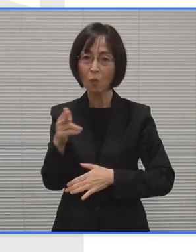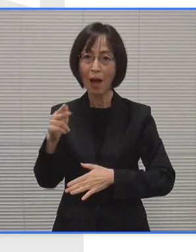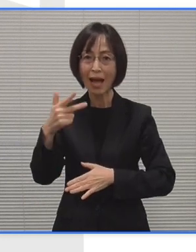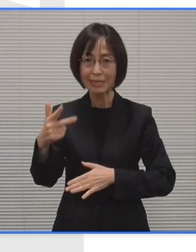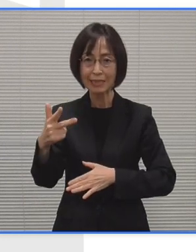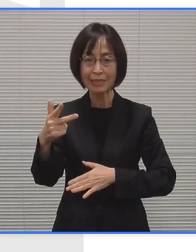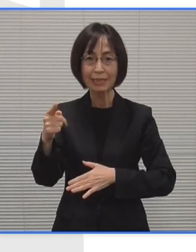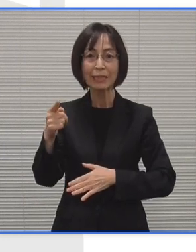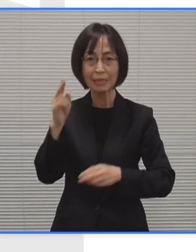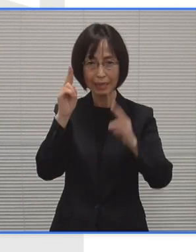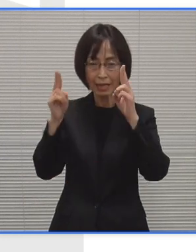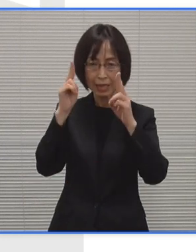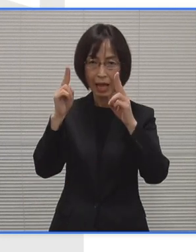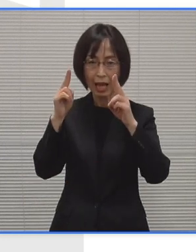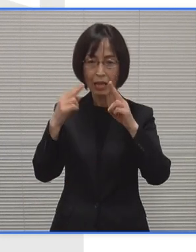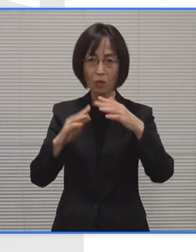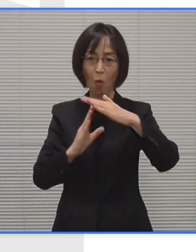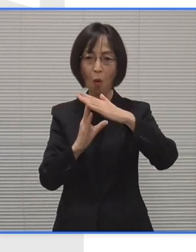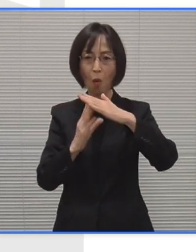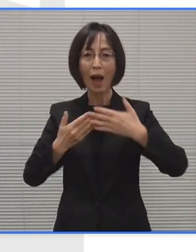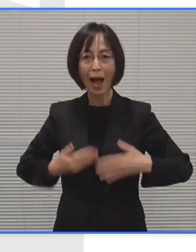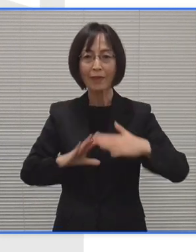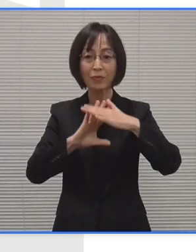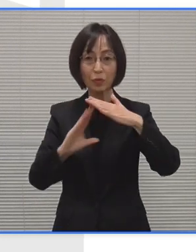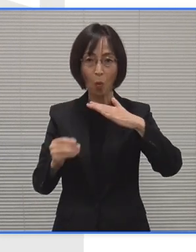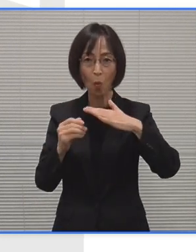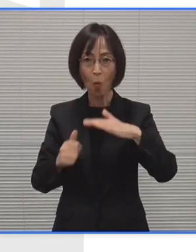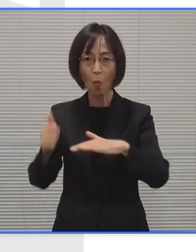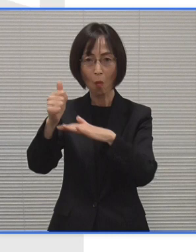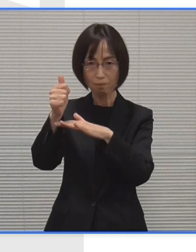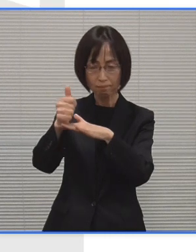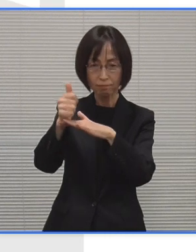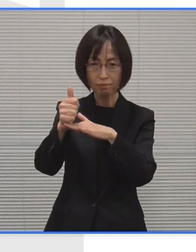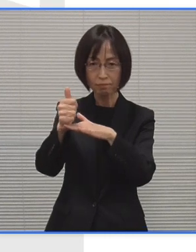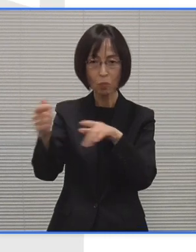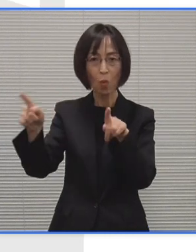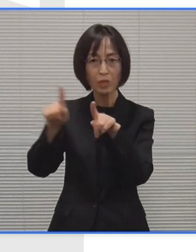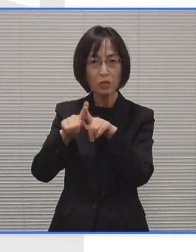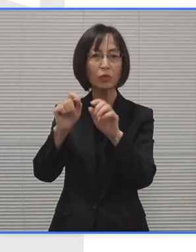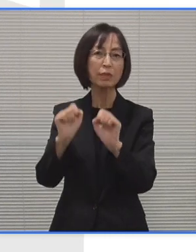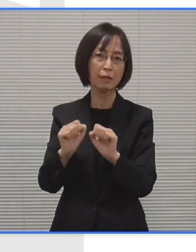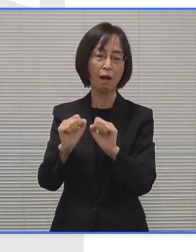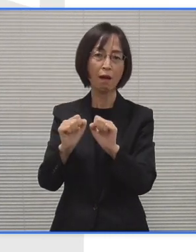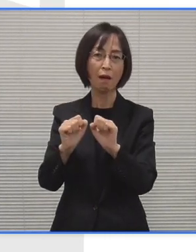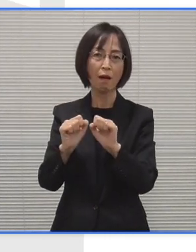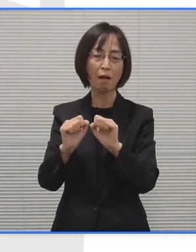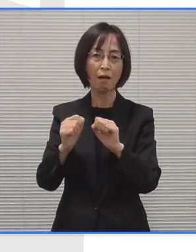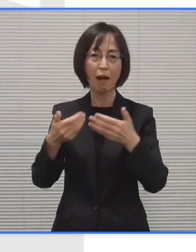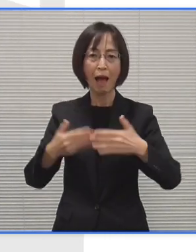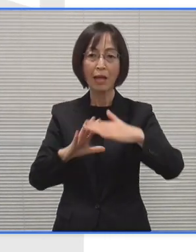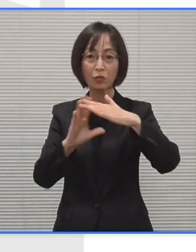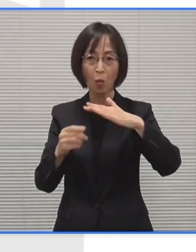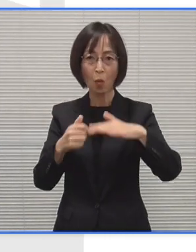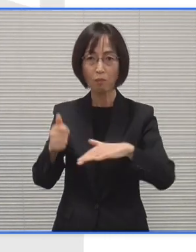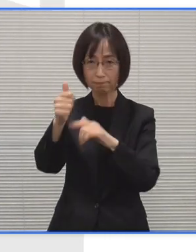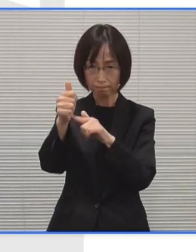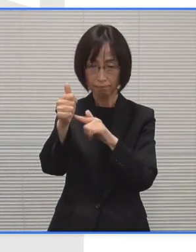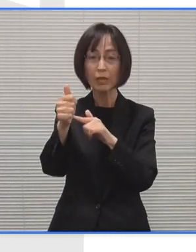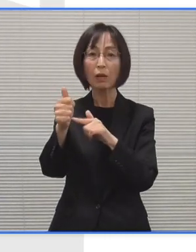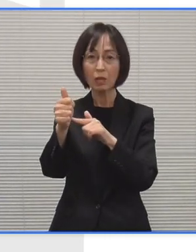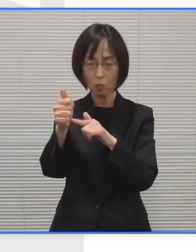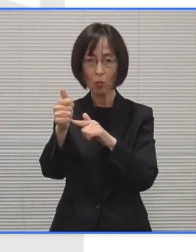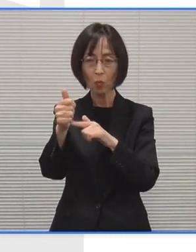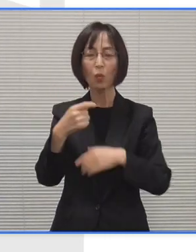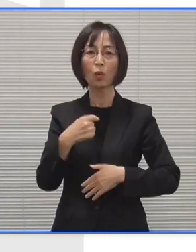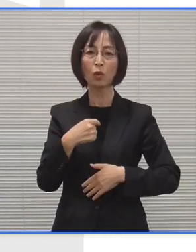スの安藤取締役も一緒にお越しいただいたんですけれども、安藤取締役からもですね、自分